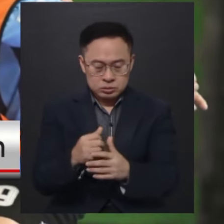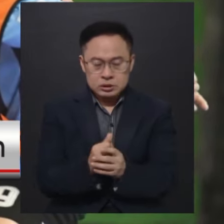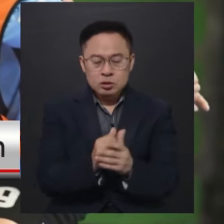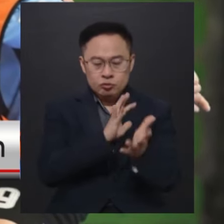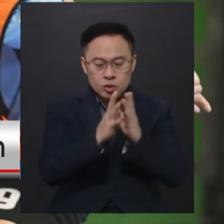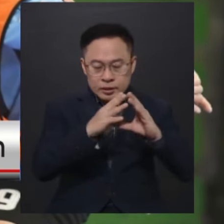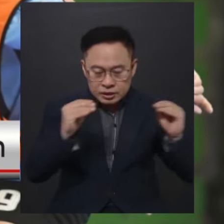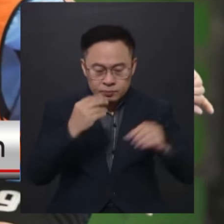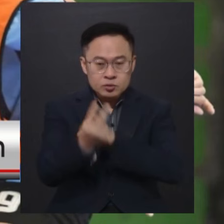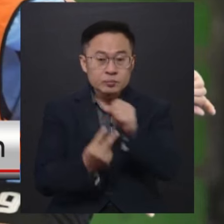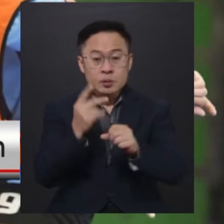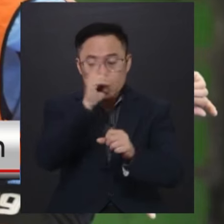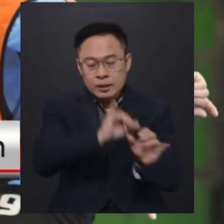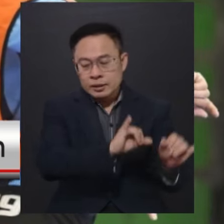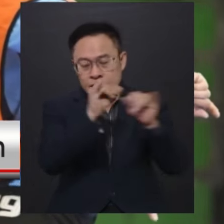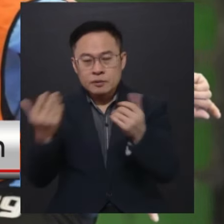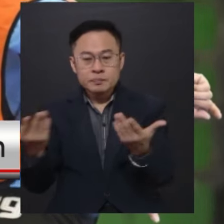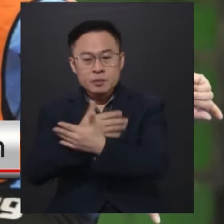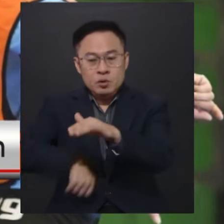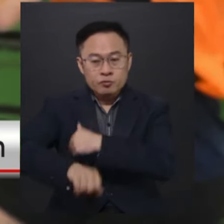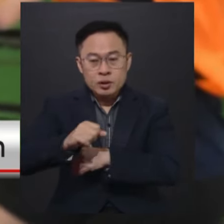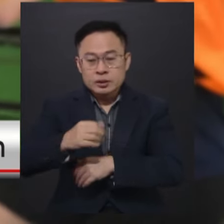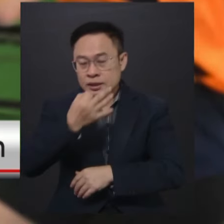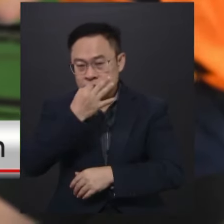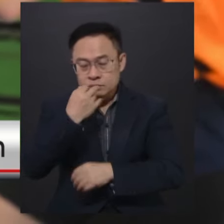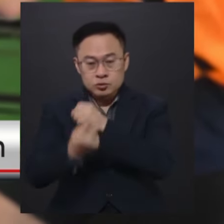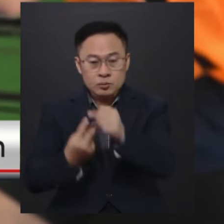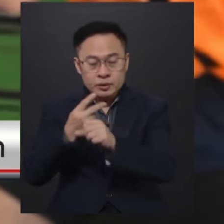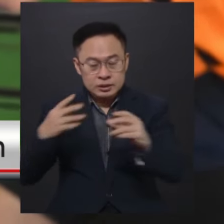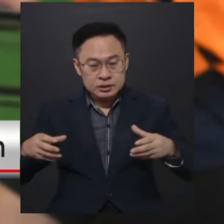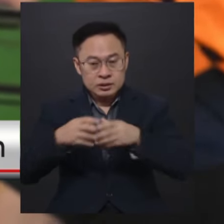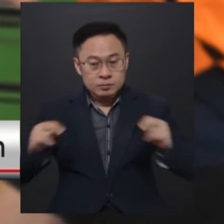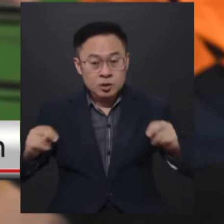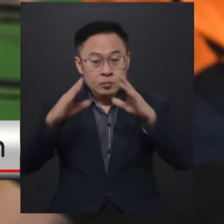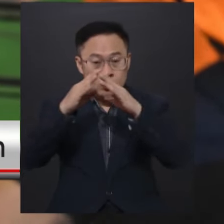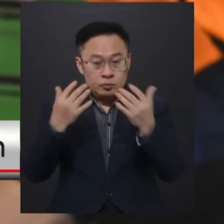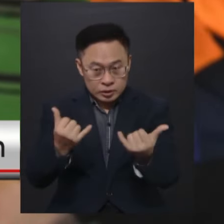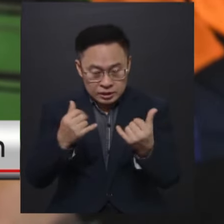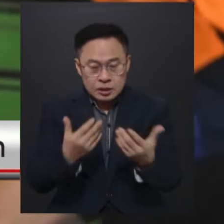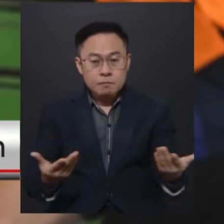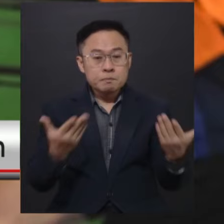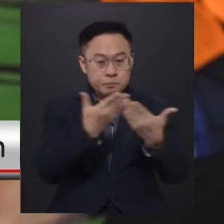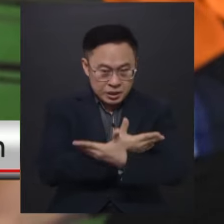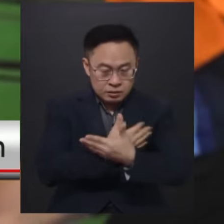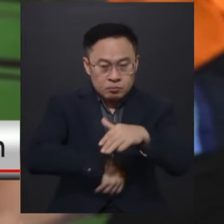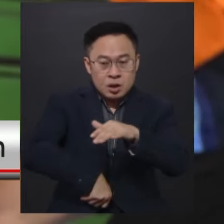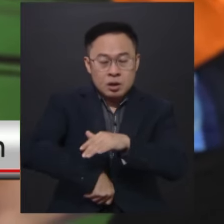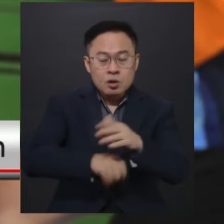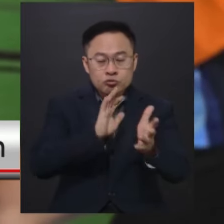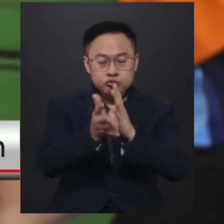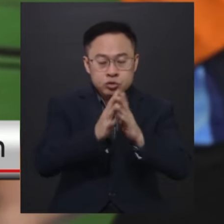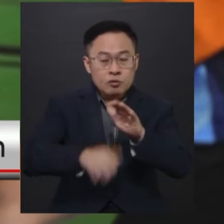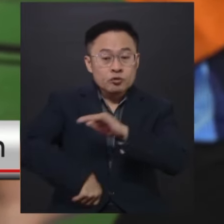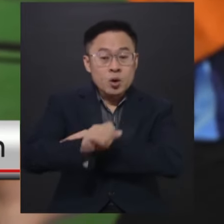ครับโดยล่าสุดกฤษฎาวงษ์แก้วก็ได้กลับมาร่วมฝึกซ้อมกับทีมฉลามโต๊ะเล็กแล้วเพื่อเรียกความฟิและเตรียมตัวเป็นหนึ่งใน